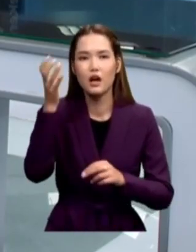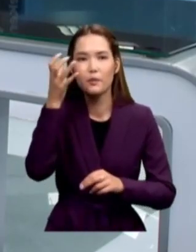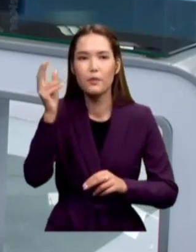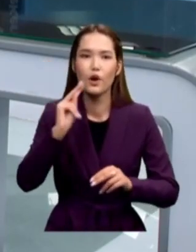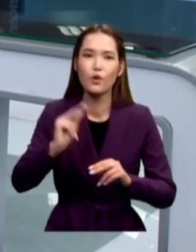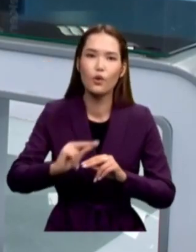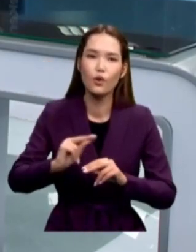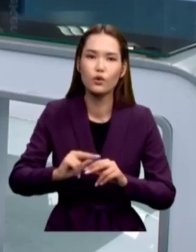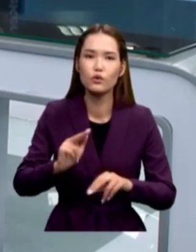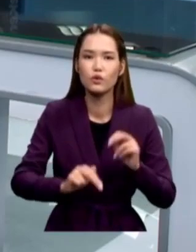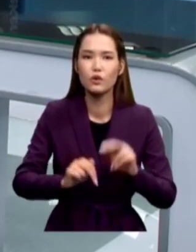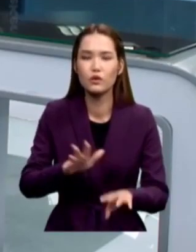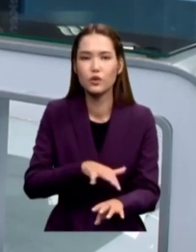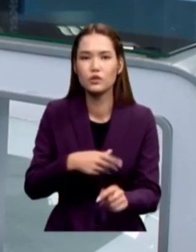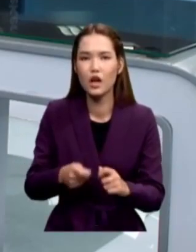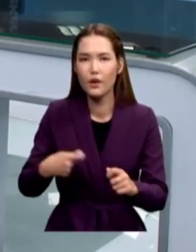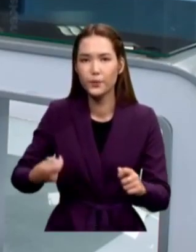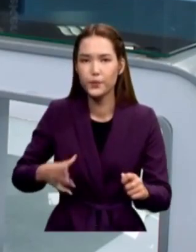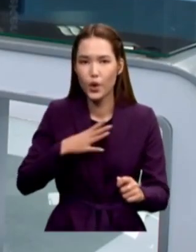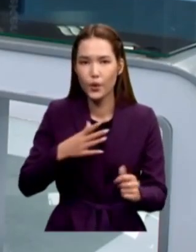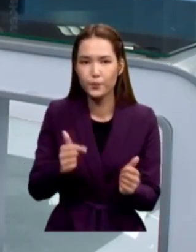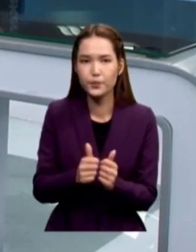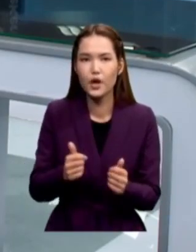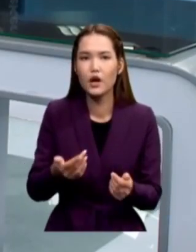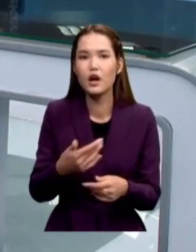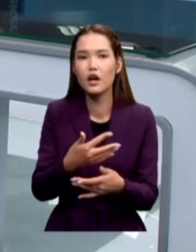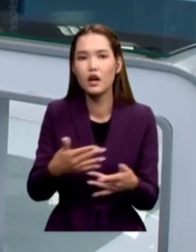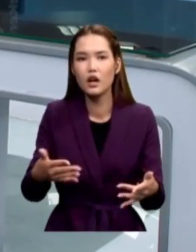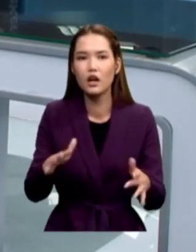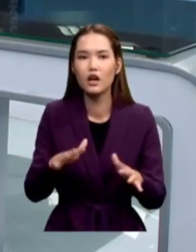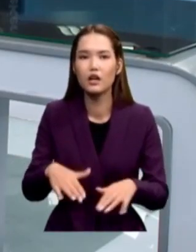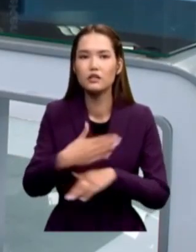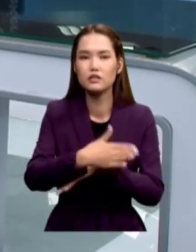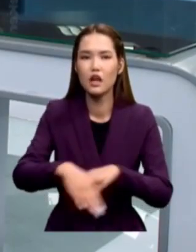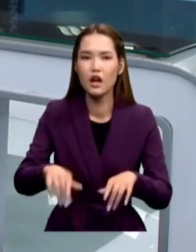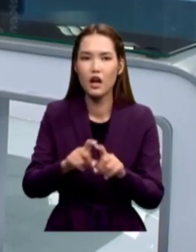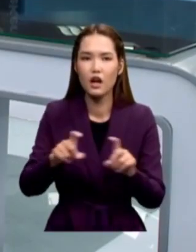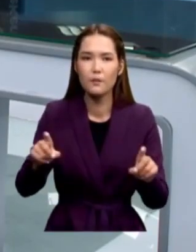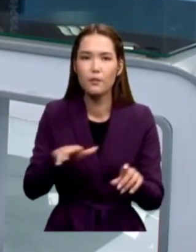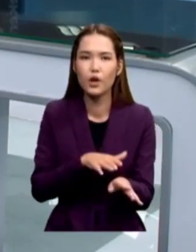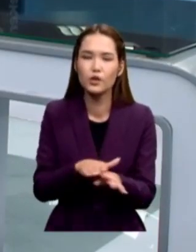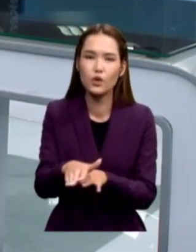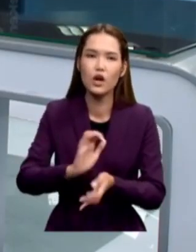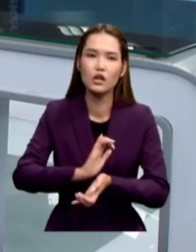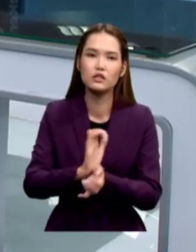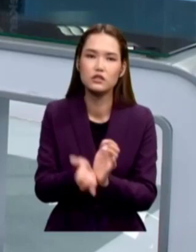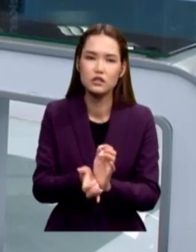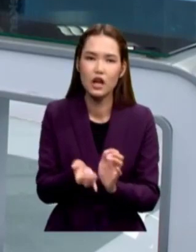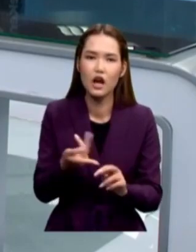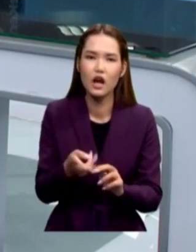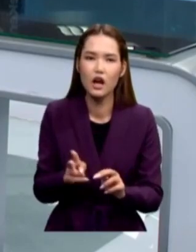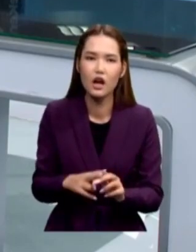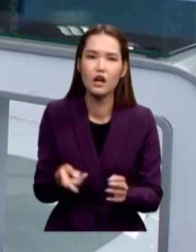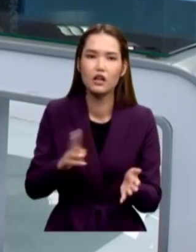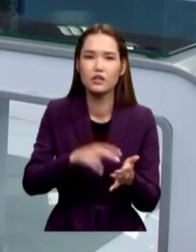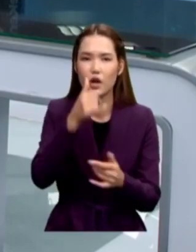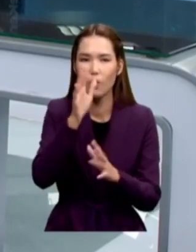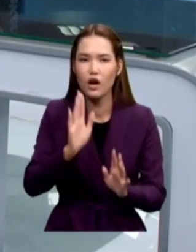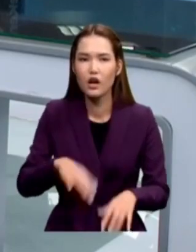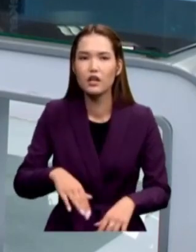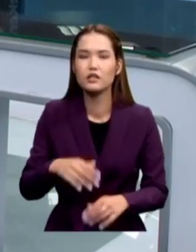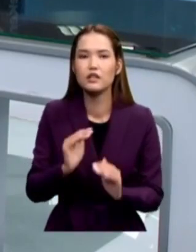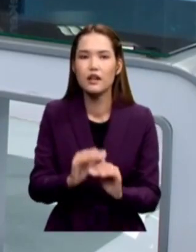құрылысы созылып кетті. Көрші шағын ауданында орналасқан мектеп лық толы. Мұнда ілге алмаған көптеген шәкірт